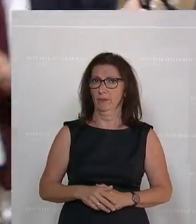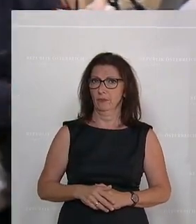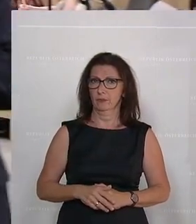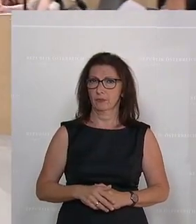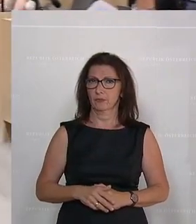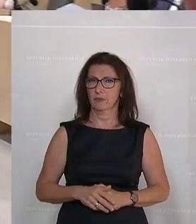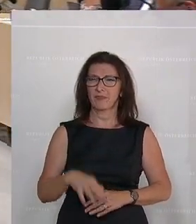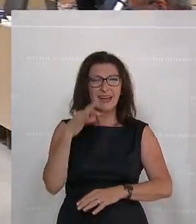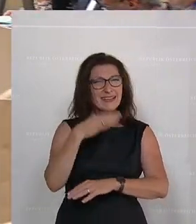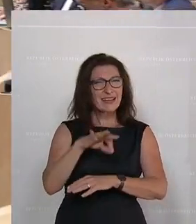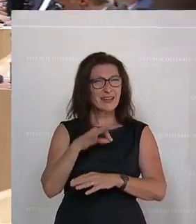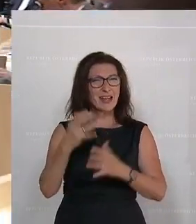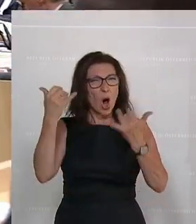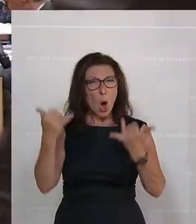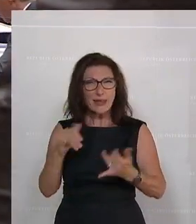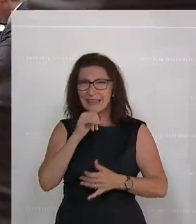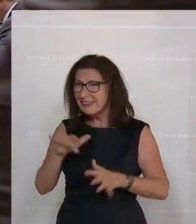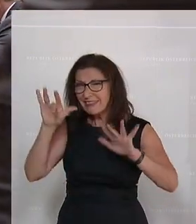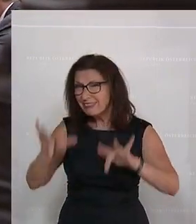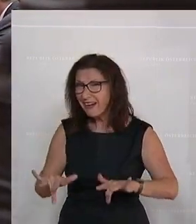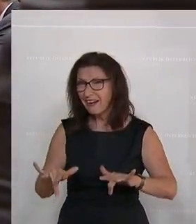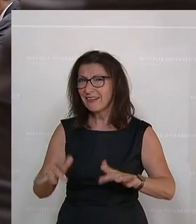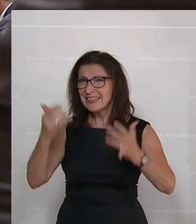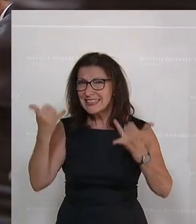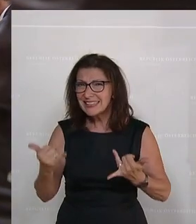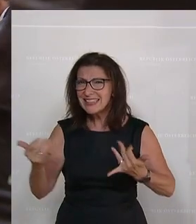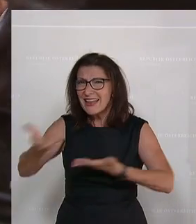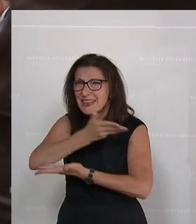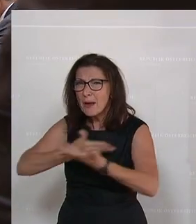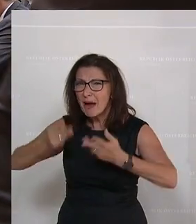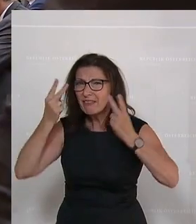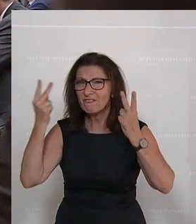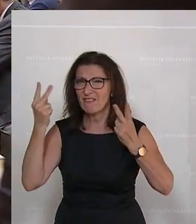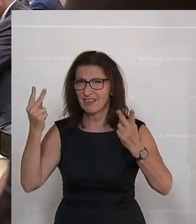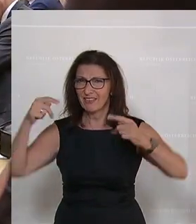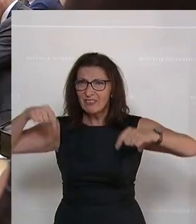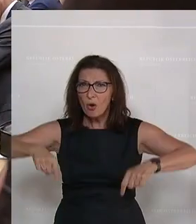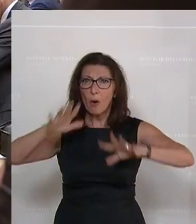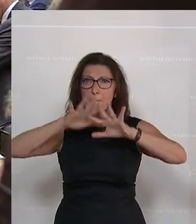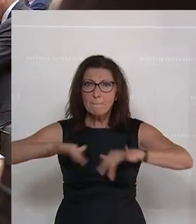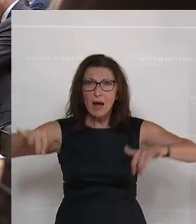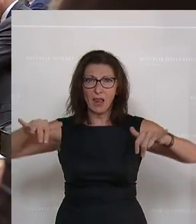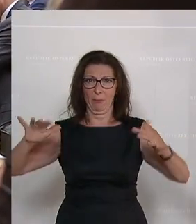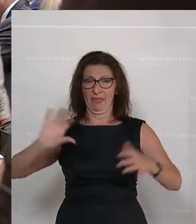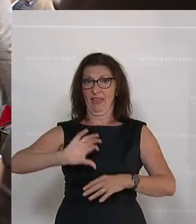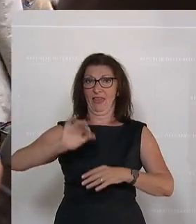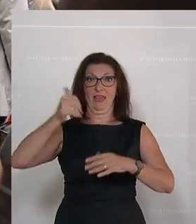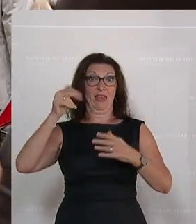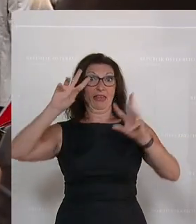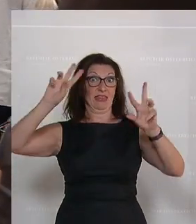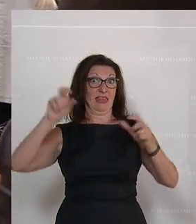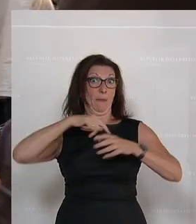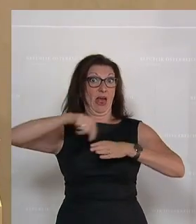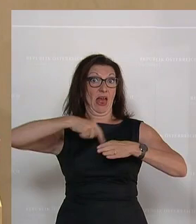und dass er kanzler heute fehlt bei dieser wichtigen debatte im parlament zu einem der wichtigsten innenpolitischen themen schlechthin